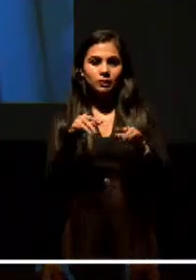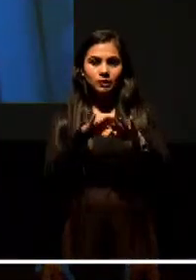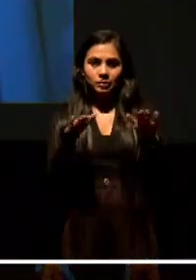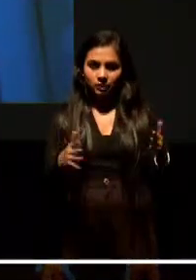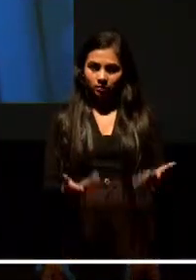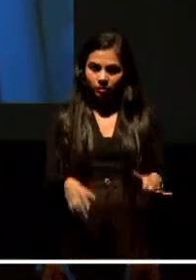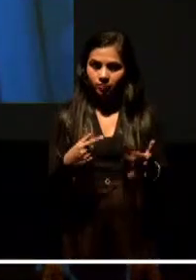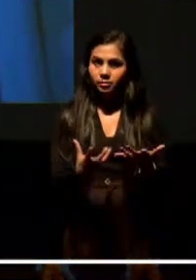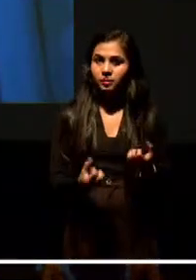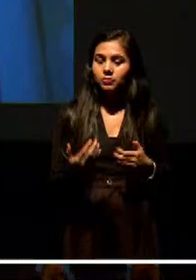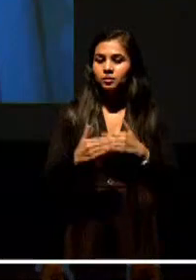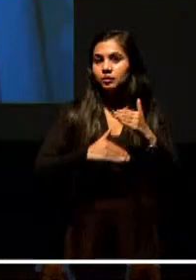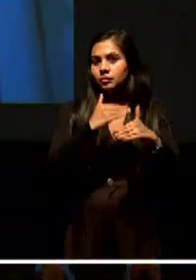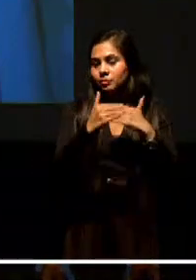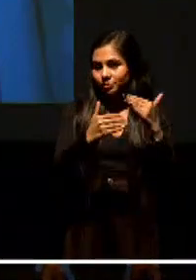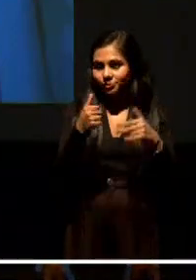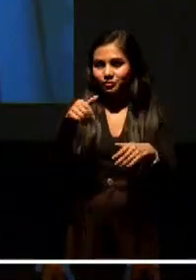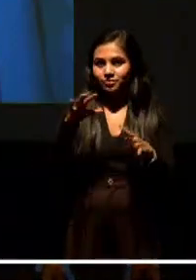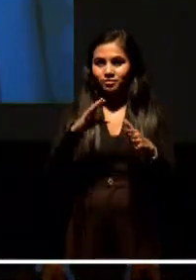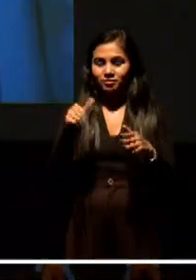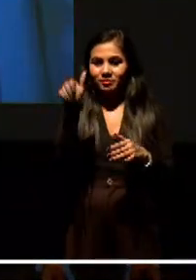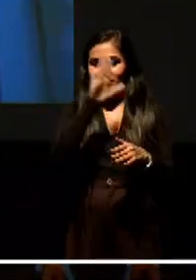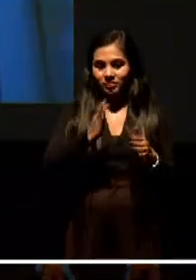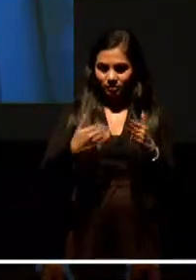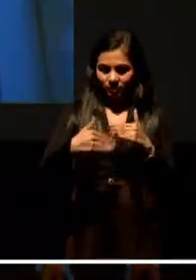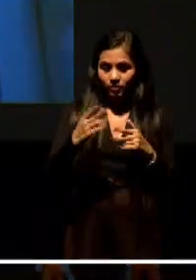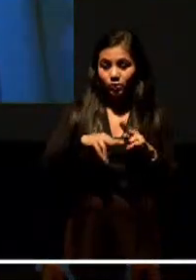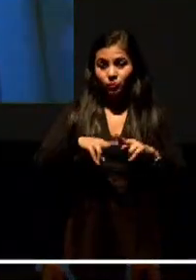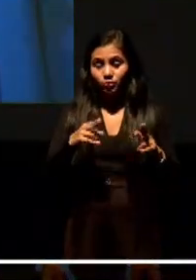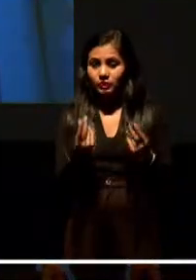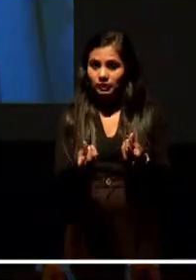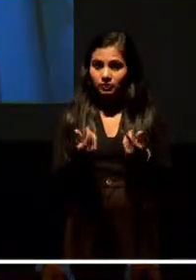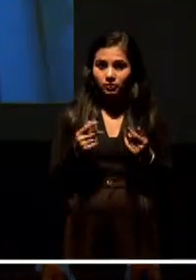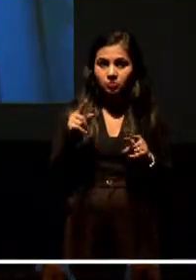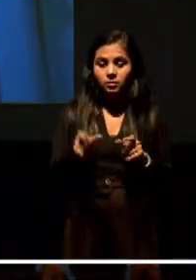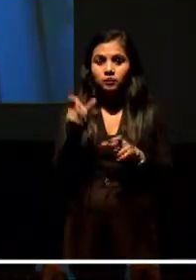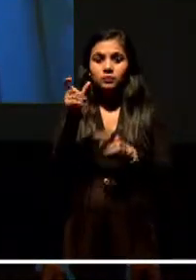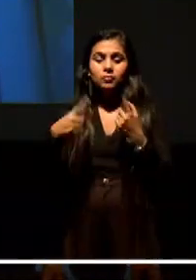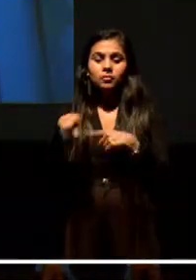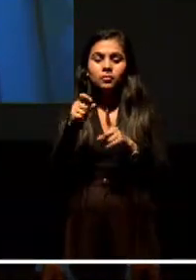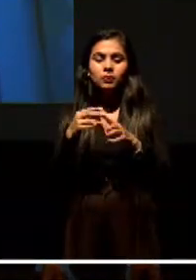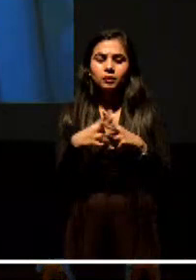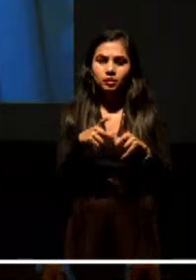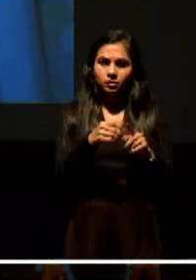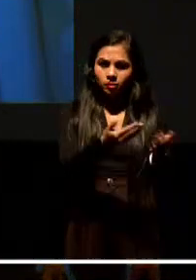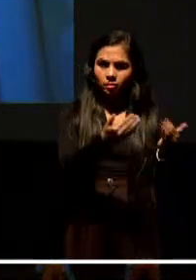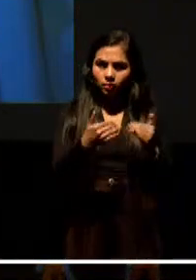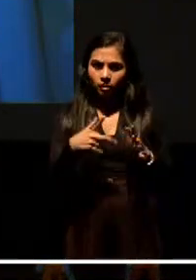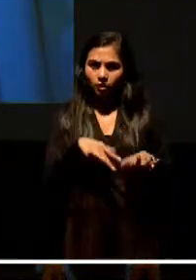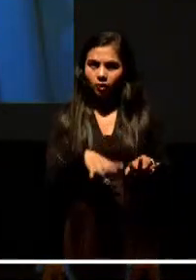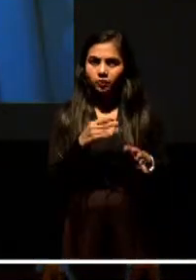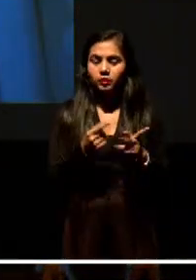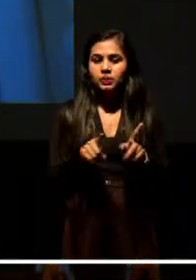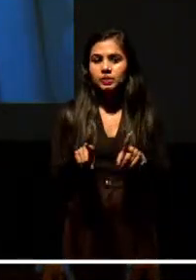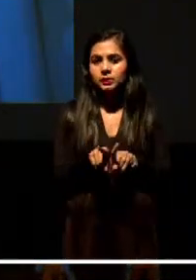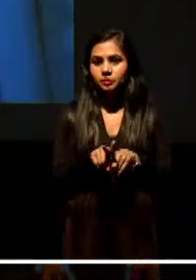वी आर गोइंग टू अ डेवलप कंट्री सुपर सून, बट अगेन द पॉपुलेशन कमिंग फ्रॉम पर्सन विद डिसेबिलिटी, दे आर लो इनकम ग्रुप,